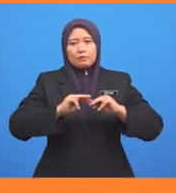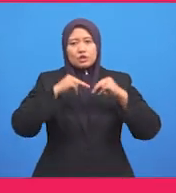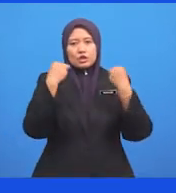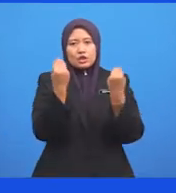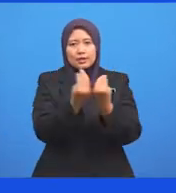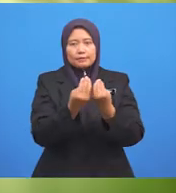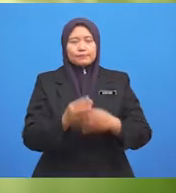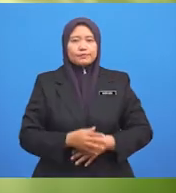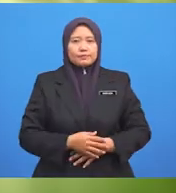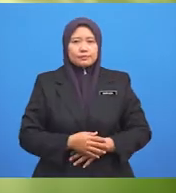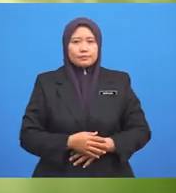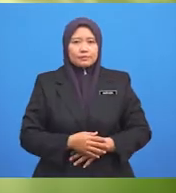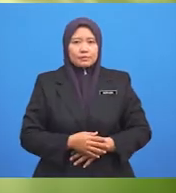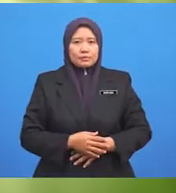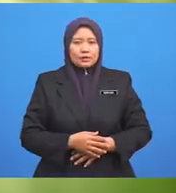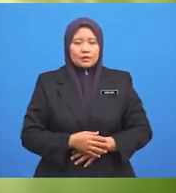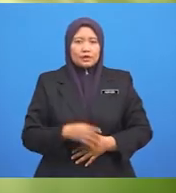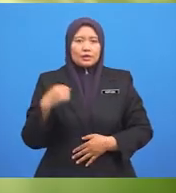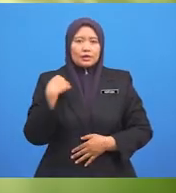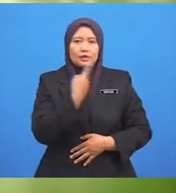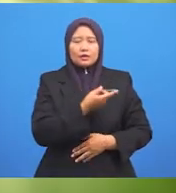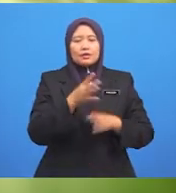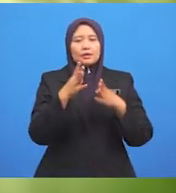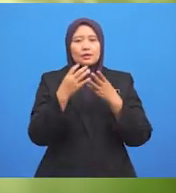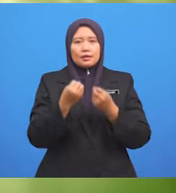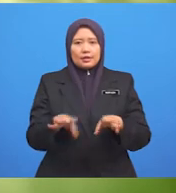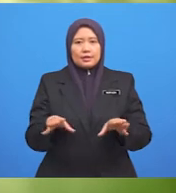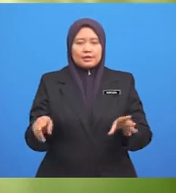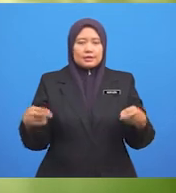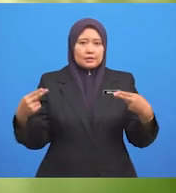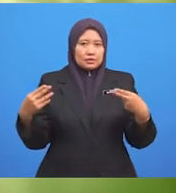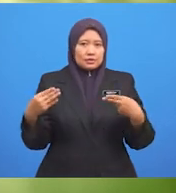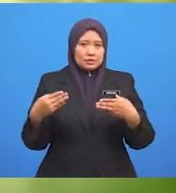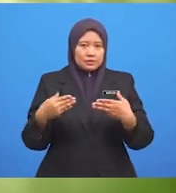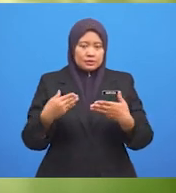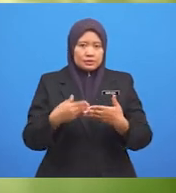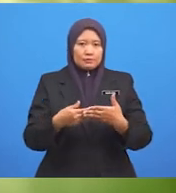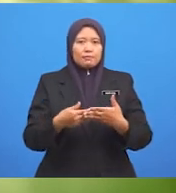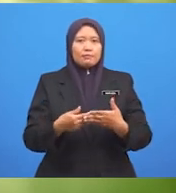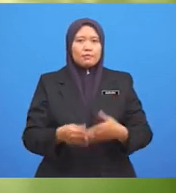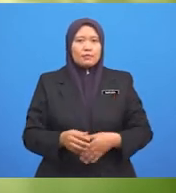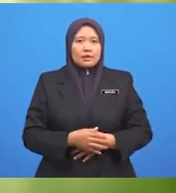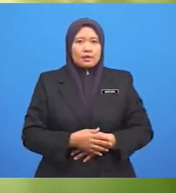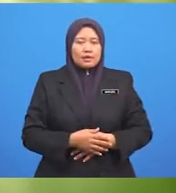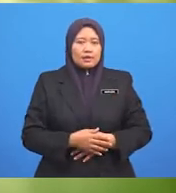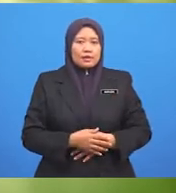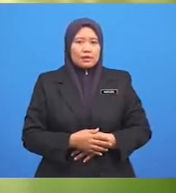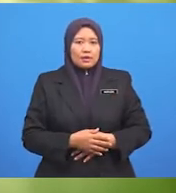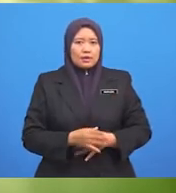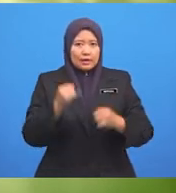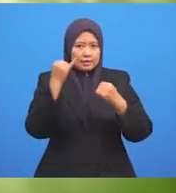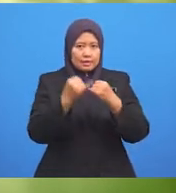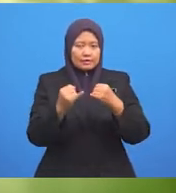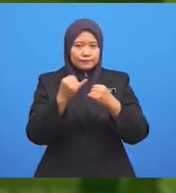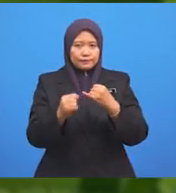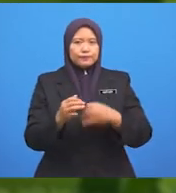masyarakat. Sedar tidak sedar, kita sudah pun sampai ke penghujung segmen pembelajaran kita pada